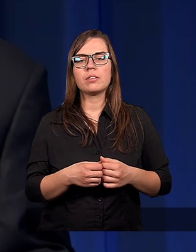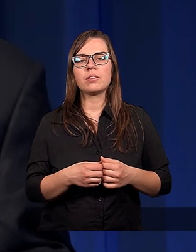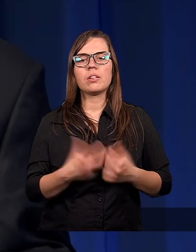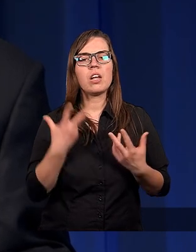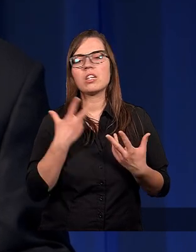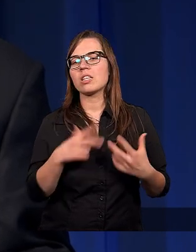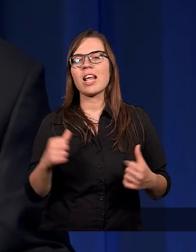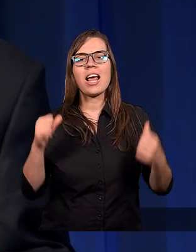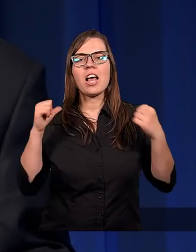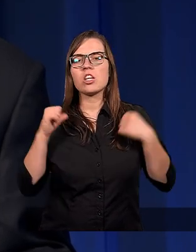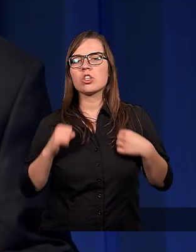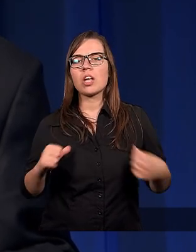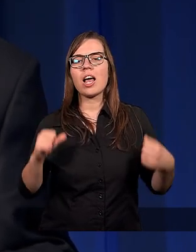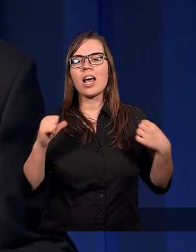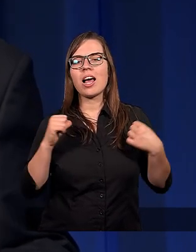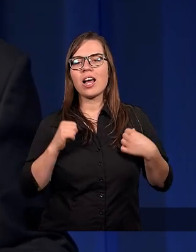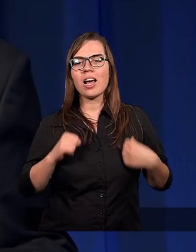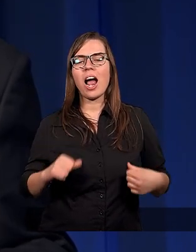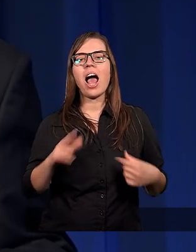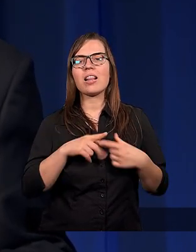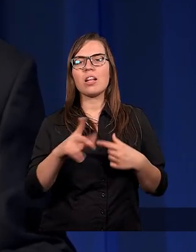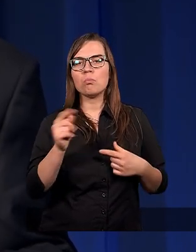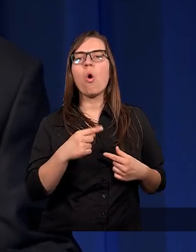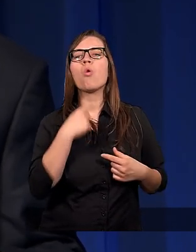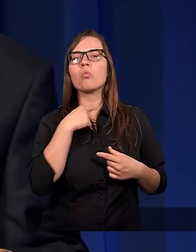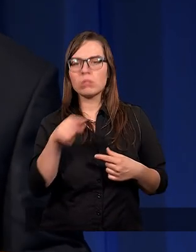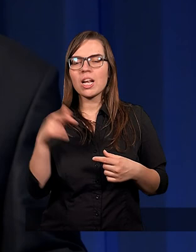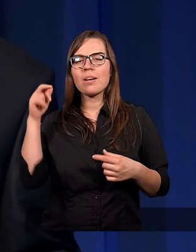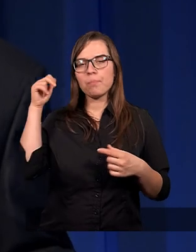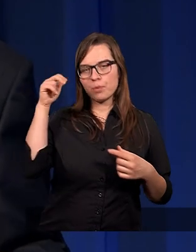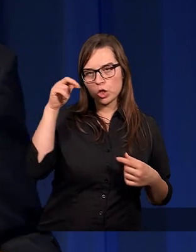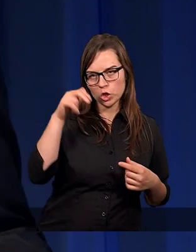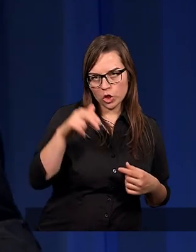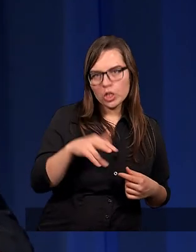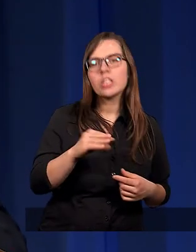Nie czekaj na to do momentu, aż przyjdzie.